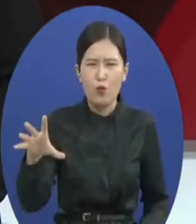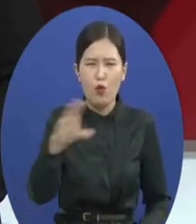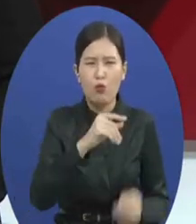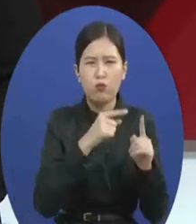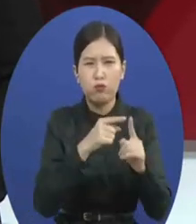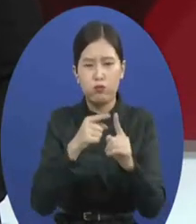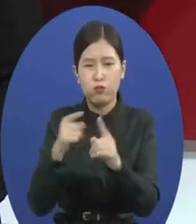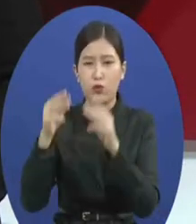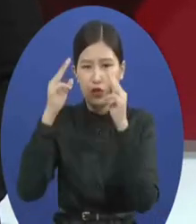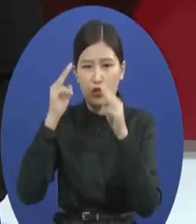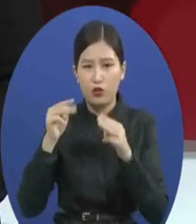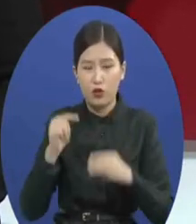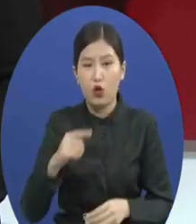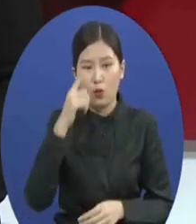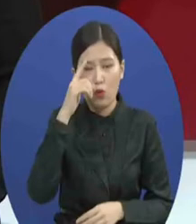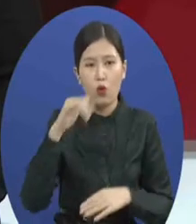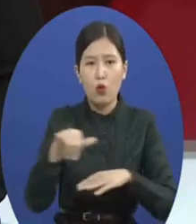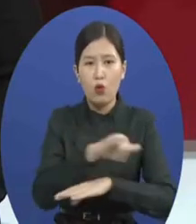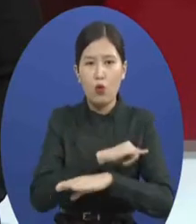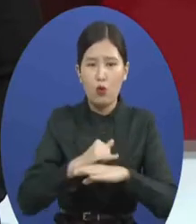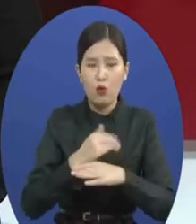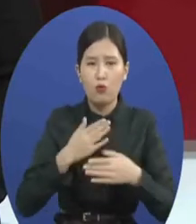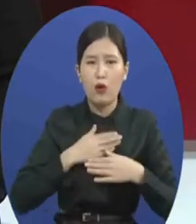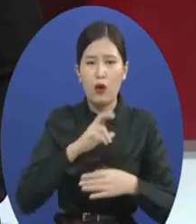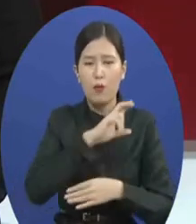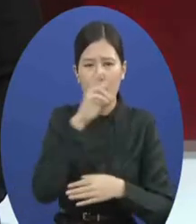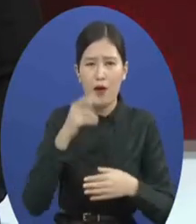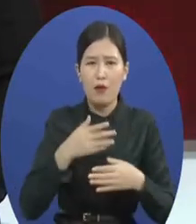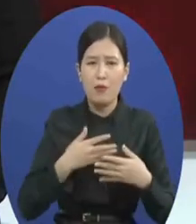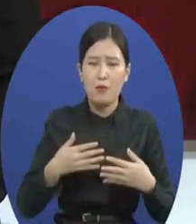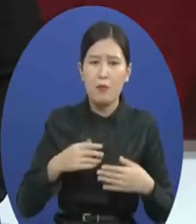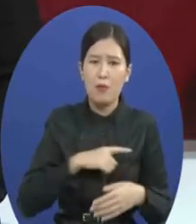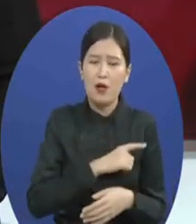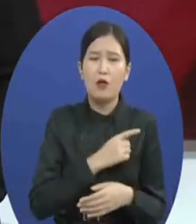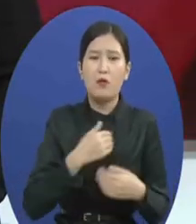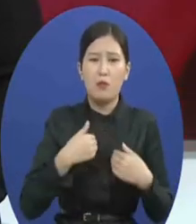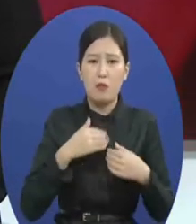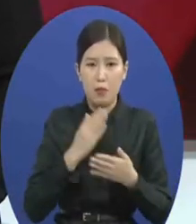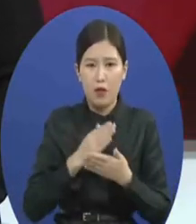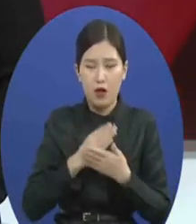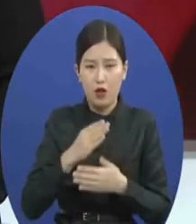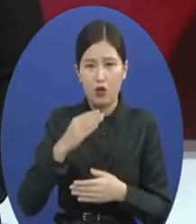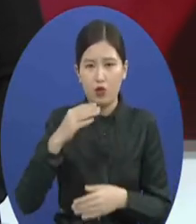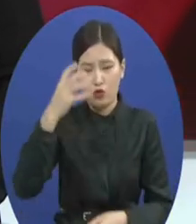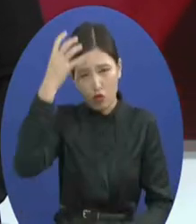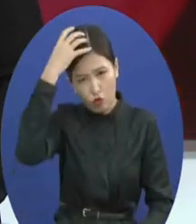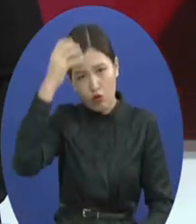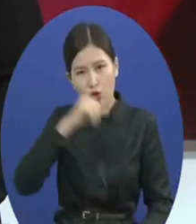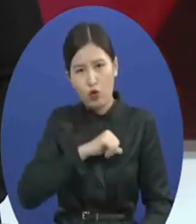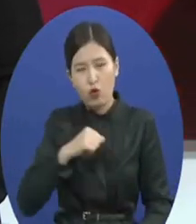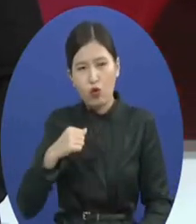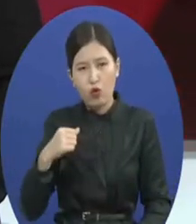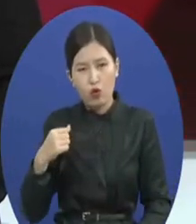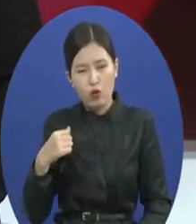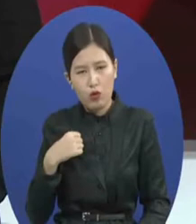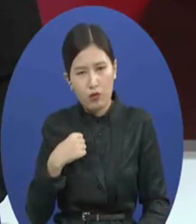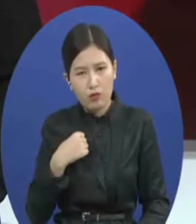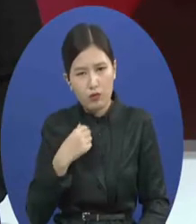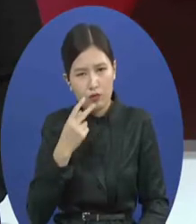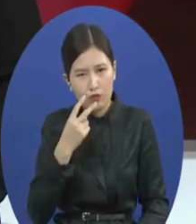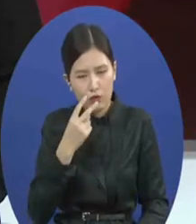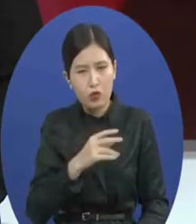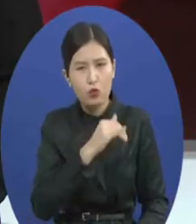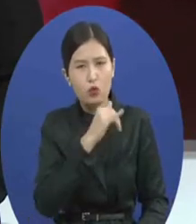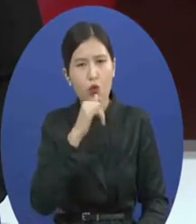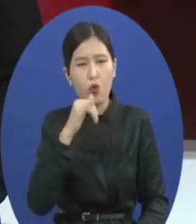хэлж болно. Монгол улс асар их байгалийн баялагтай орн. Төр өөрийнхөө мэдлэл байдаг. Энэ үед ашигтай ажиллаж байгаа уулын байжуулах эрдэнэ